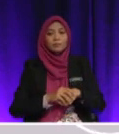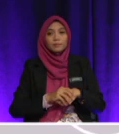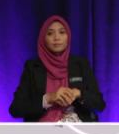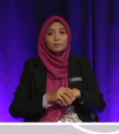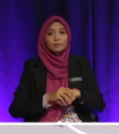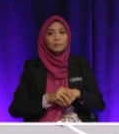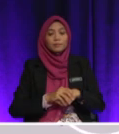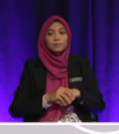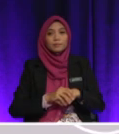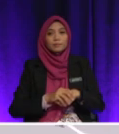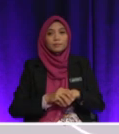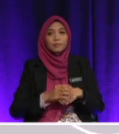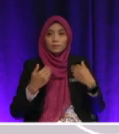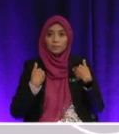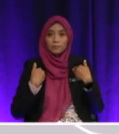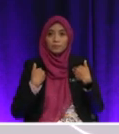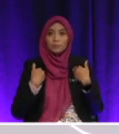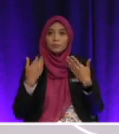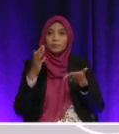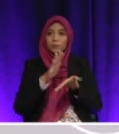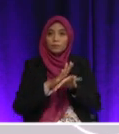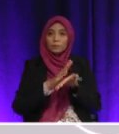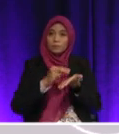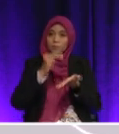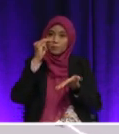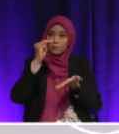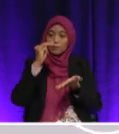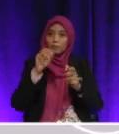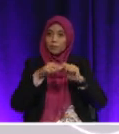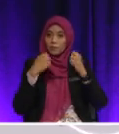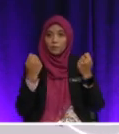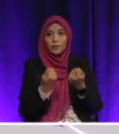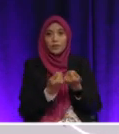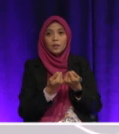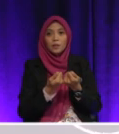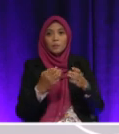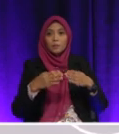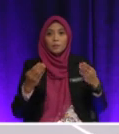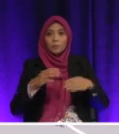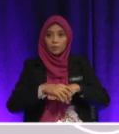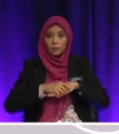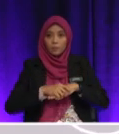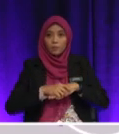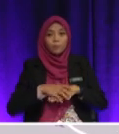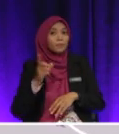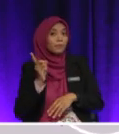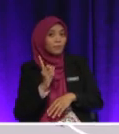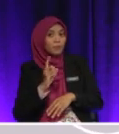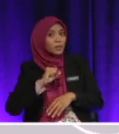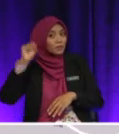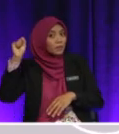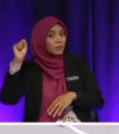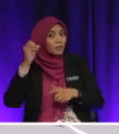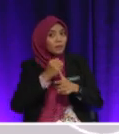mewujudkan Sekolah Menengah berbilang kaum dengan bahasa Inggris sebagai bahasa pengantar di Sabah atau Serawak Oke